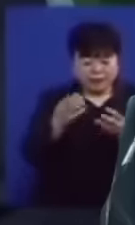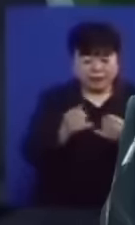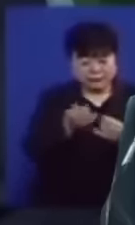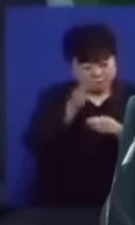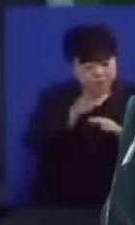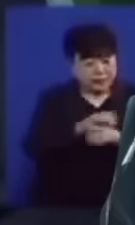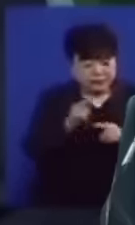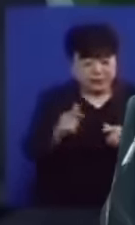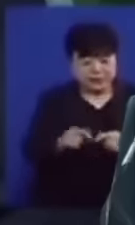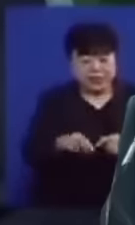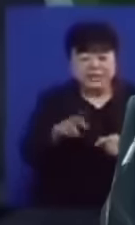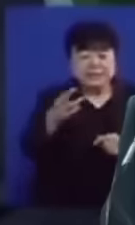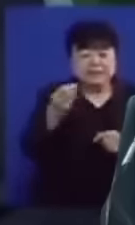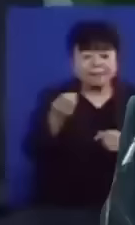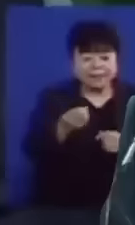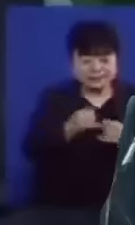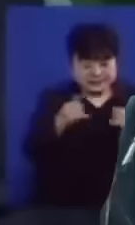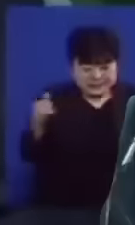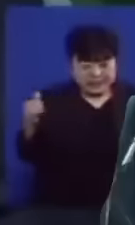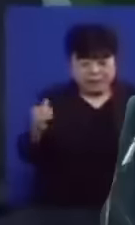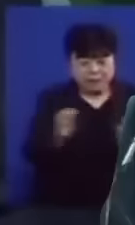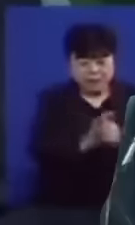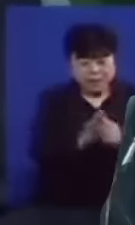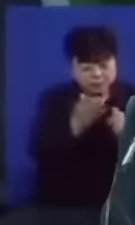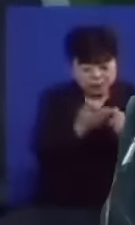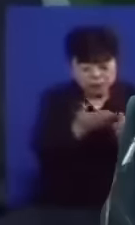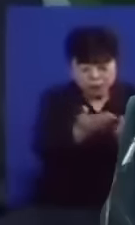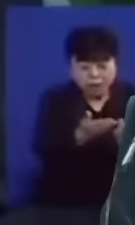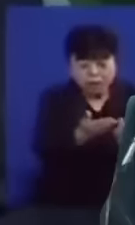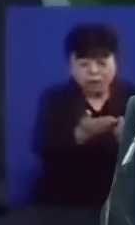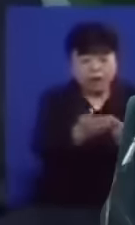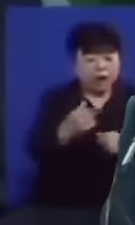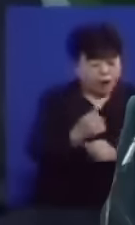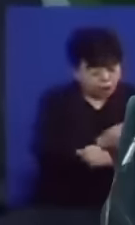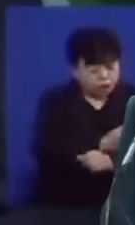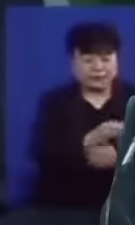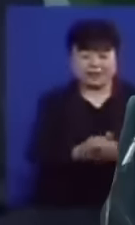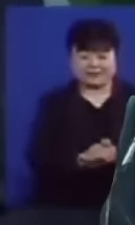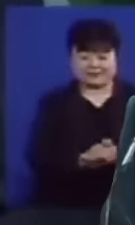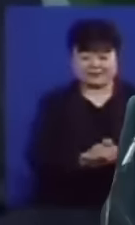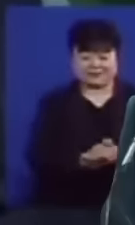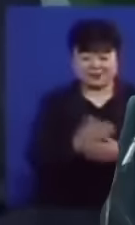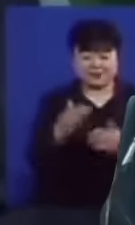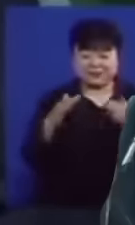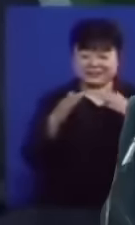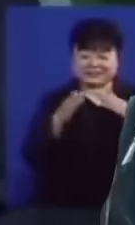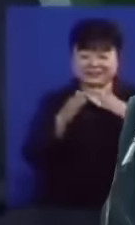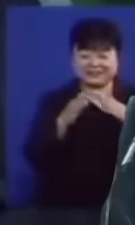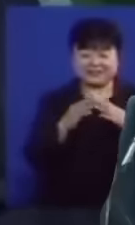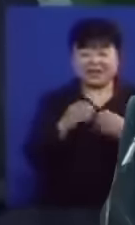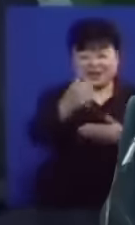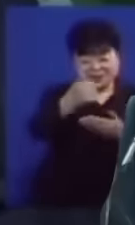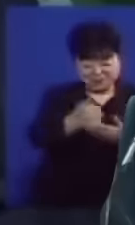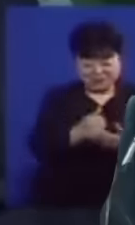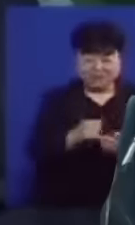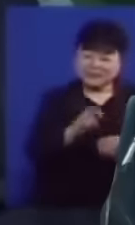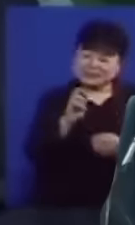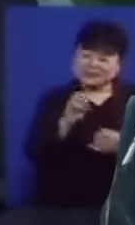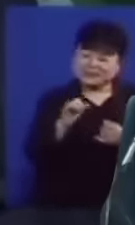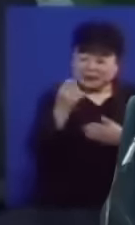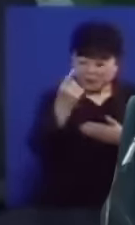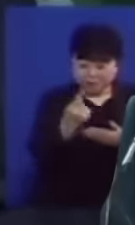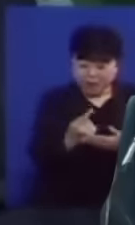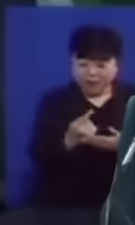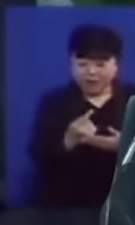손님들 아니지 않습니까? 300만을 대접하려니까 엄청나지 않습니까? 여러분 집에 손님 30명이